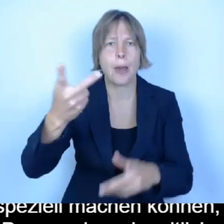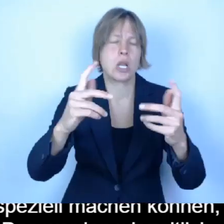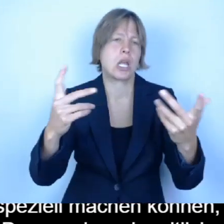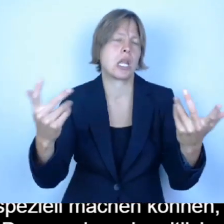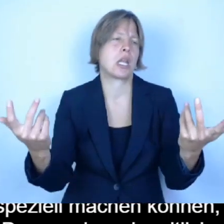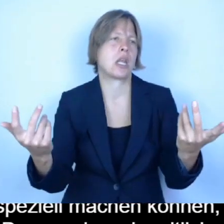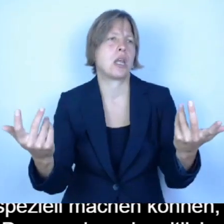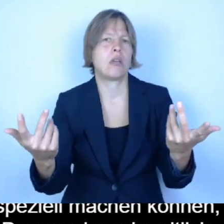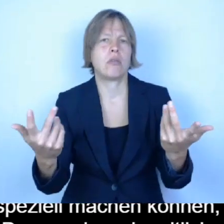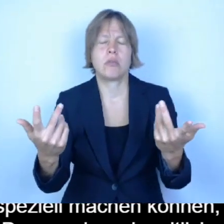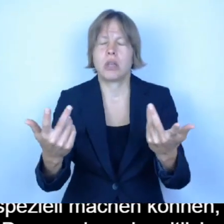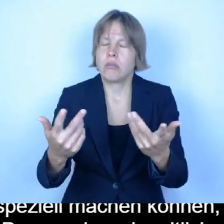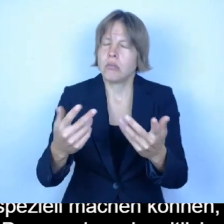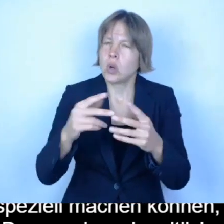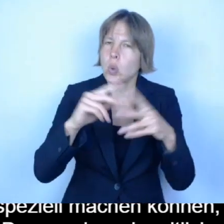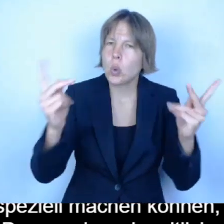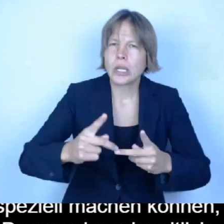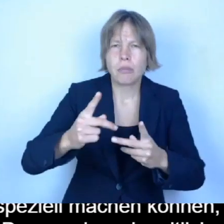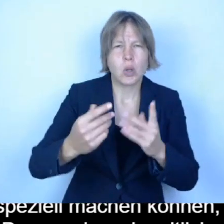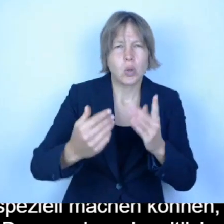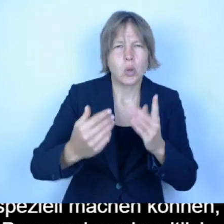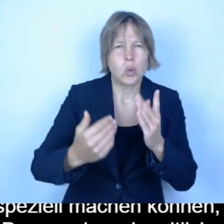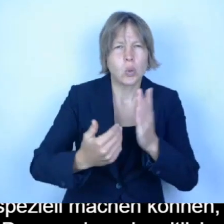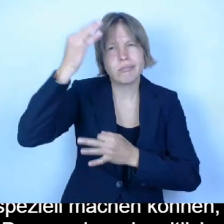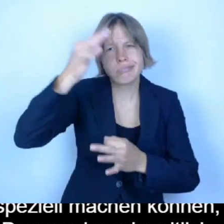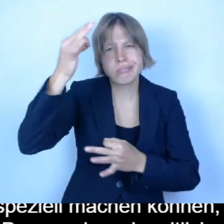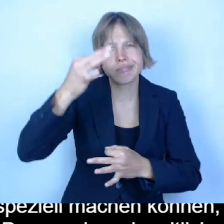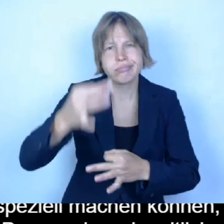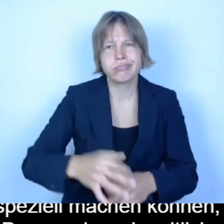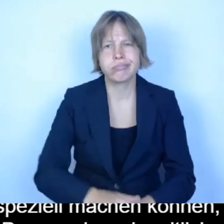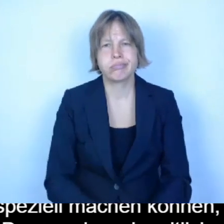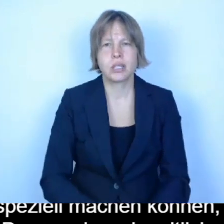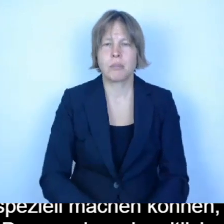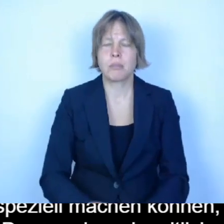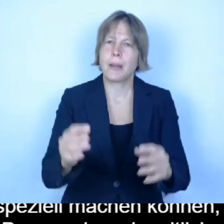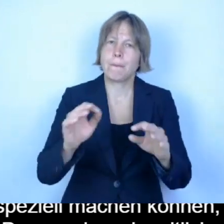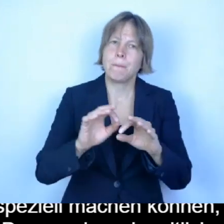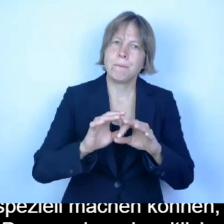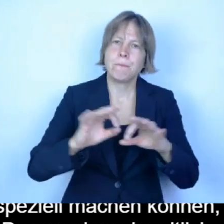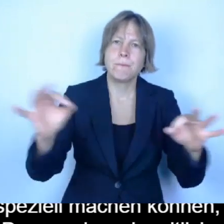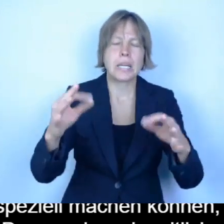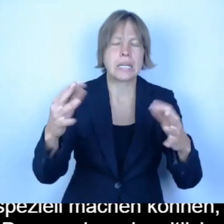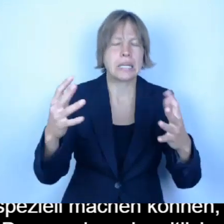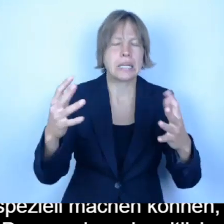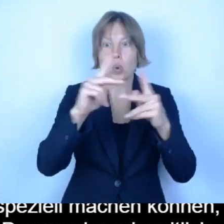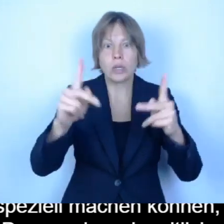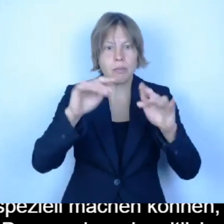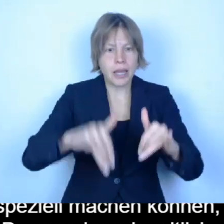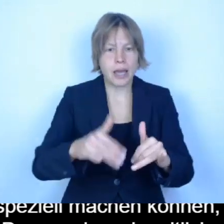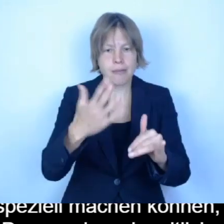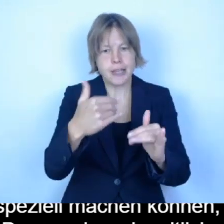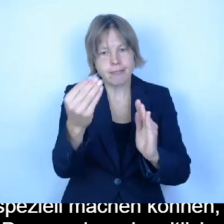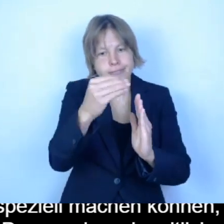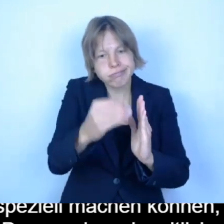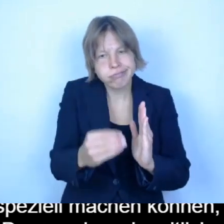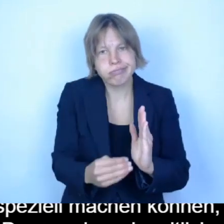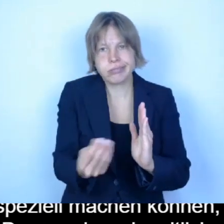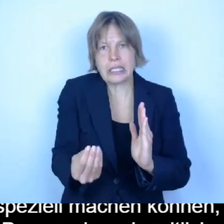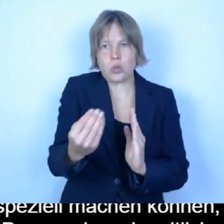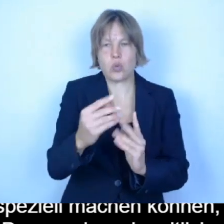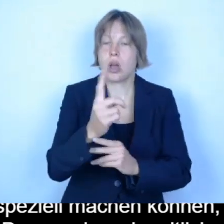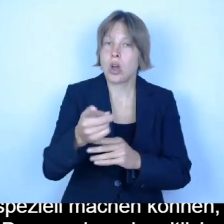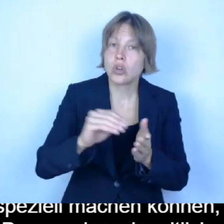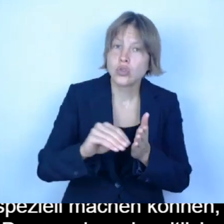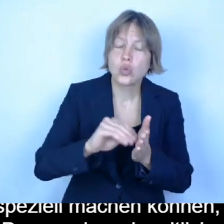vorhandenen Konzepte hinterlegen und beschleunigen. Das gilt für Schule, Digitalisierung, alle Bereiche der Digitalisierung, der